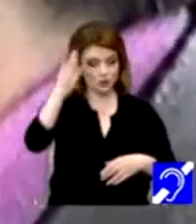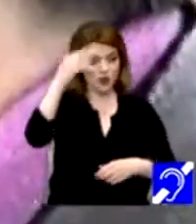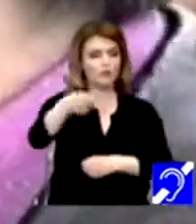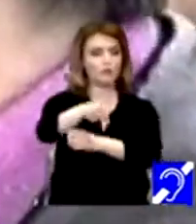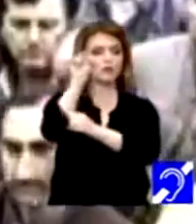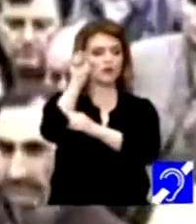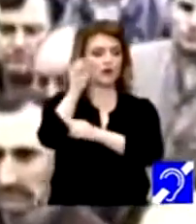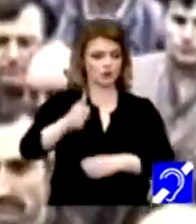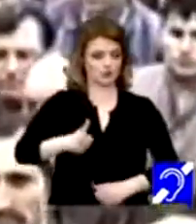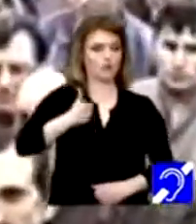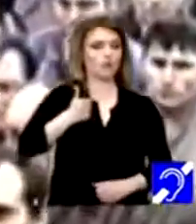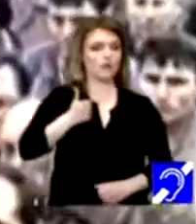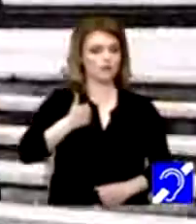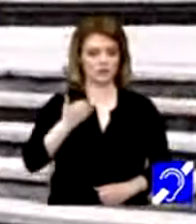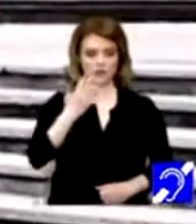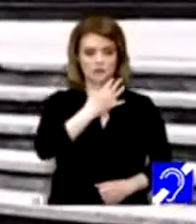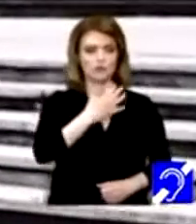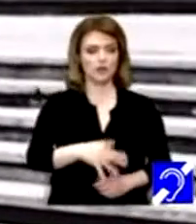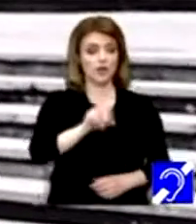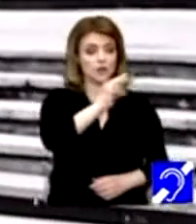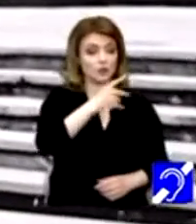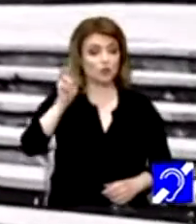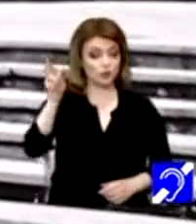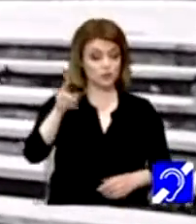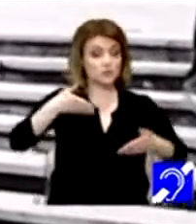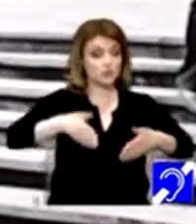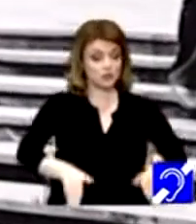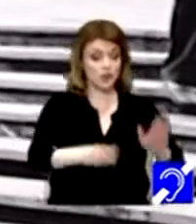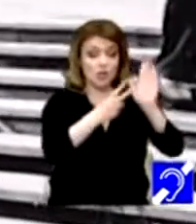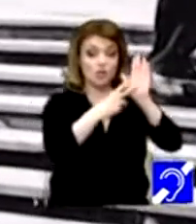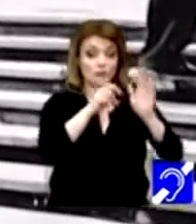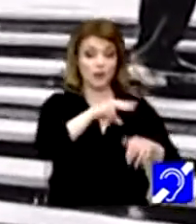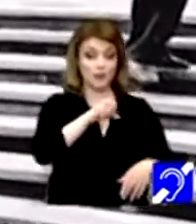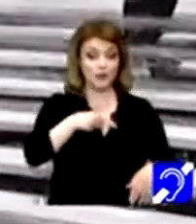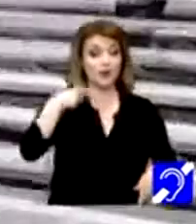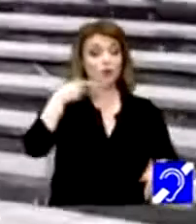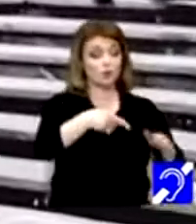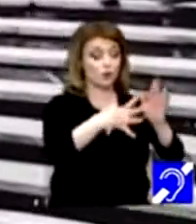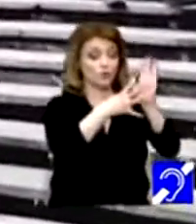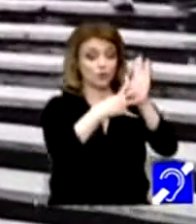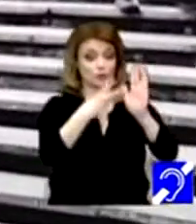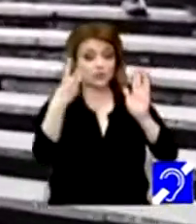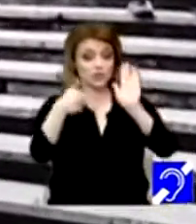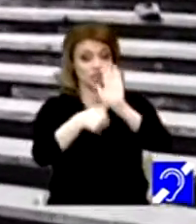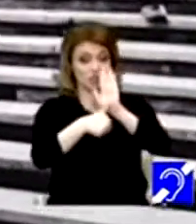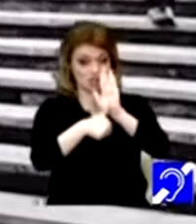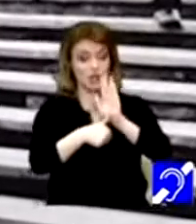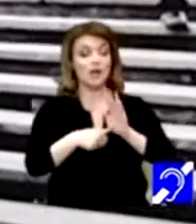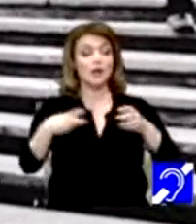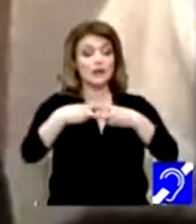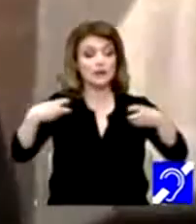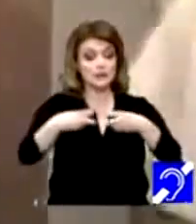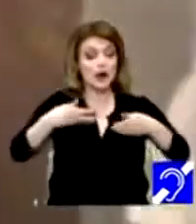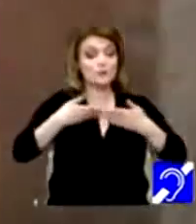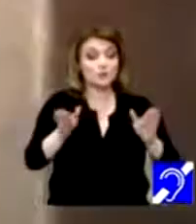cu demnitatea națională. Nicolae Costin s-a născut pe 7 aprilie 1936 la Peciște, Răzina.